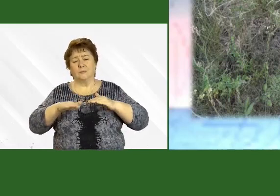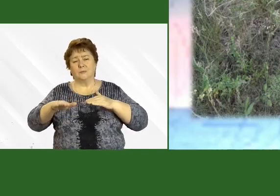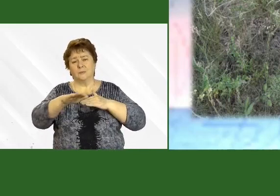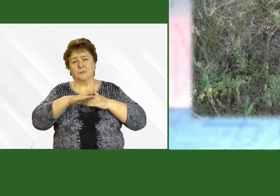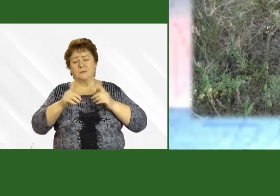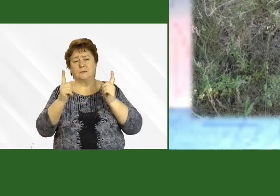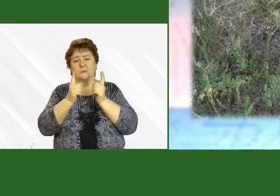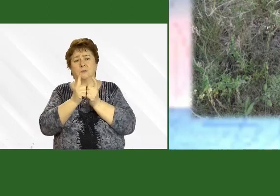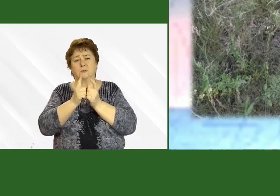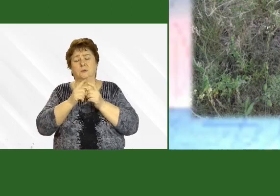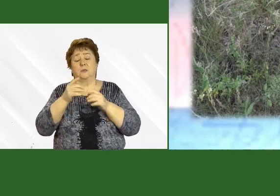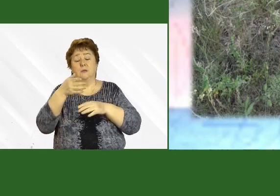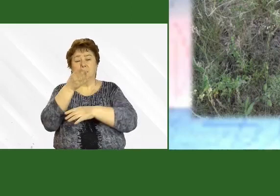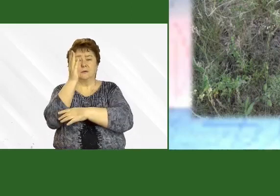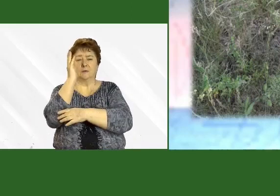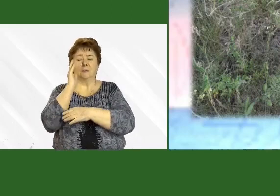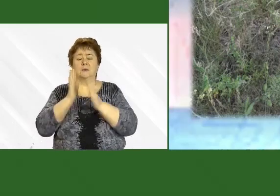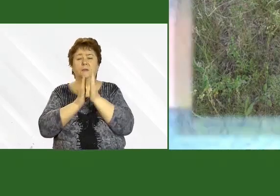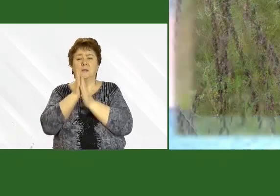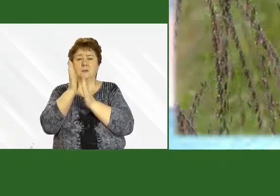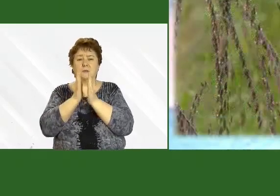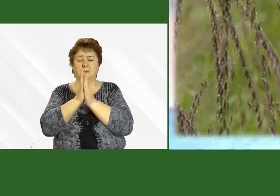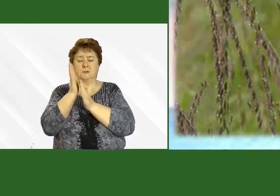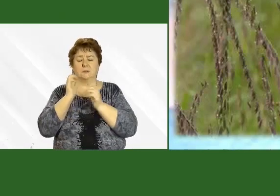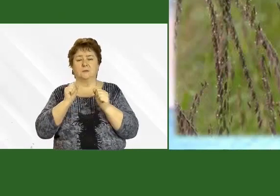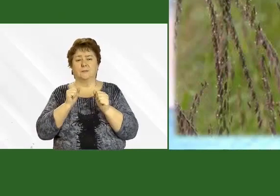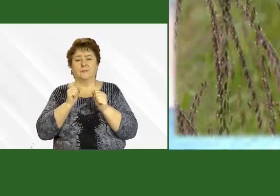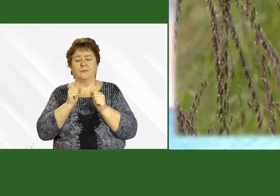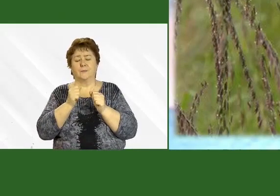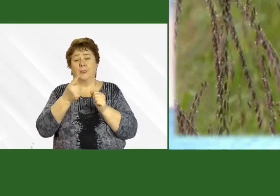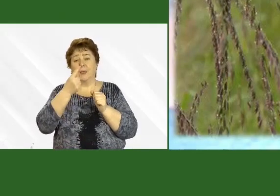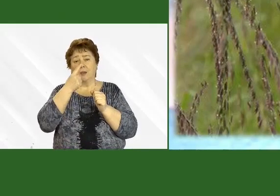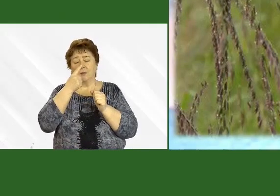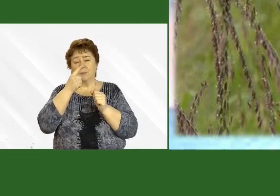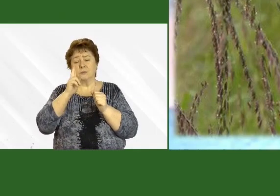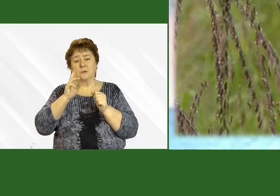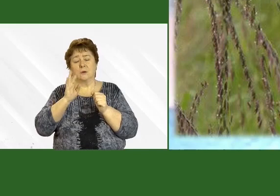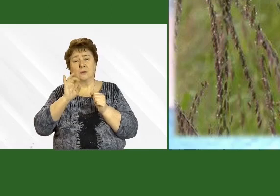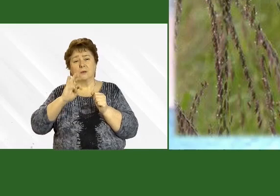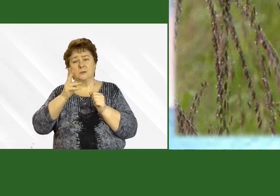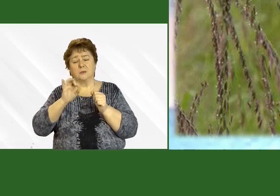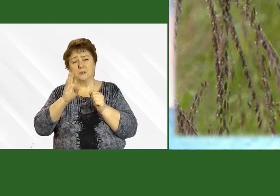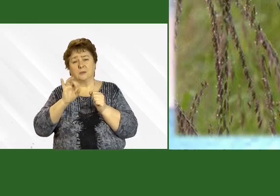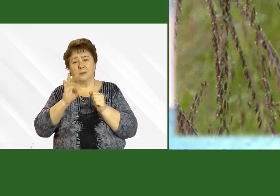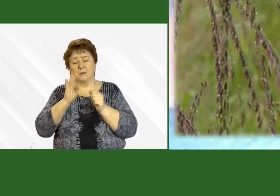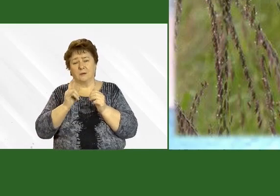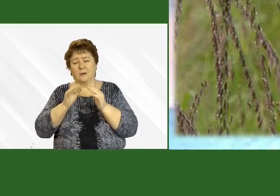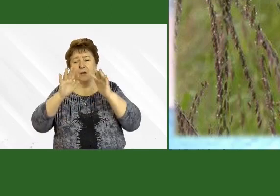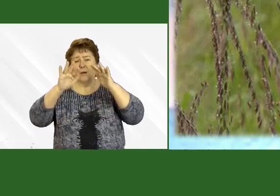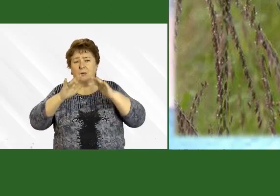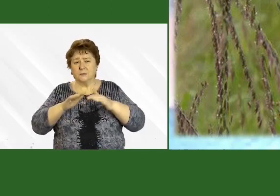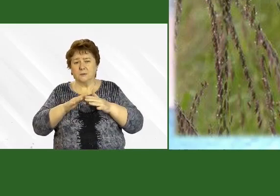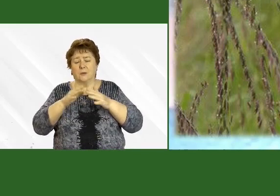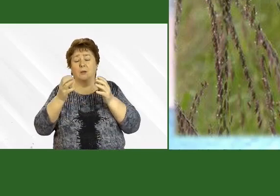встречается древесная растительность ближе кордильеры осадков выпадает